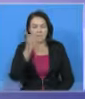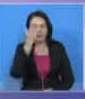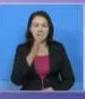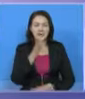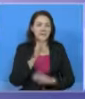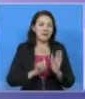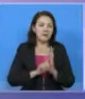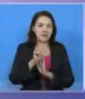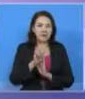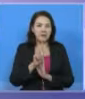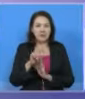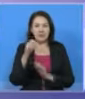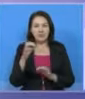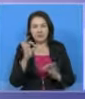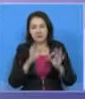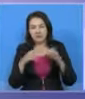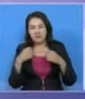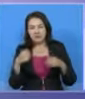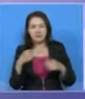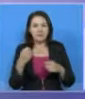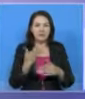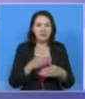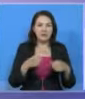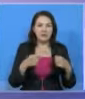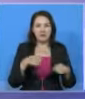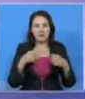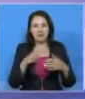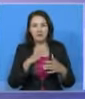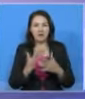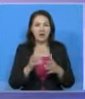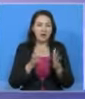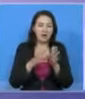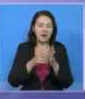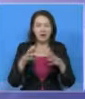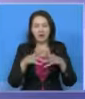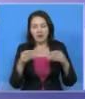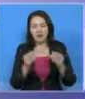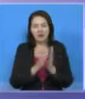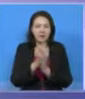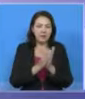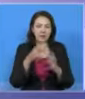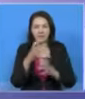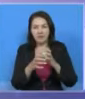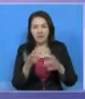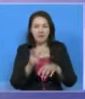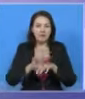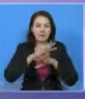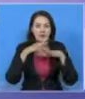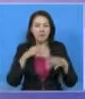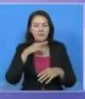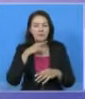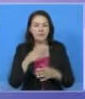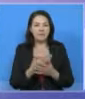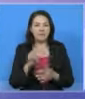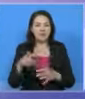Размезгіле басталысымен жеміс-жидек саудасы қызады. Әсіресе сырттан әкелінетін қауын, қарбыз, қияр, қызанақ түрі өте көп. Абай болмаса